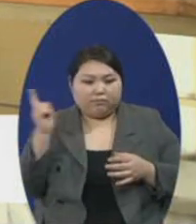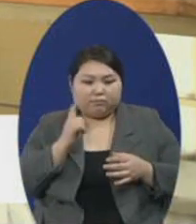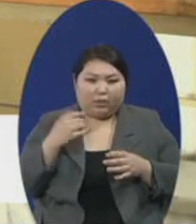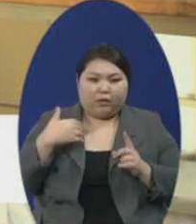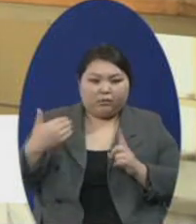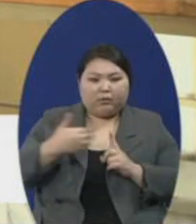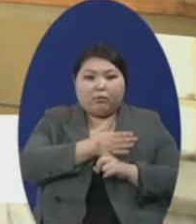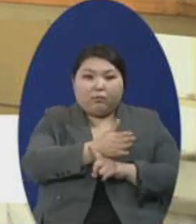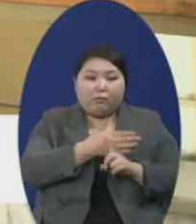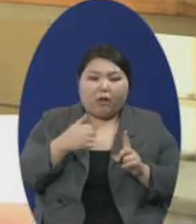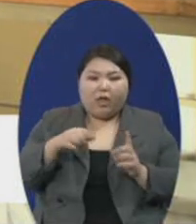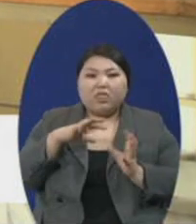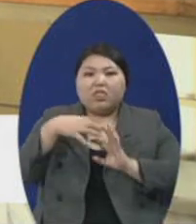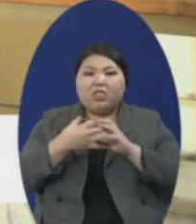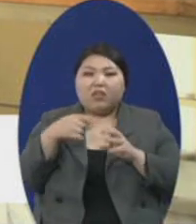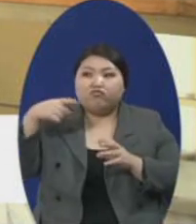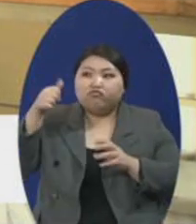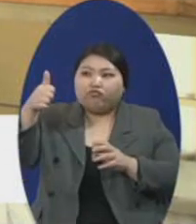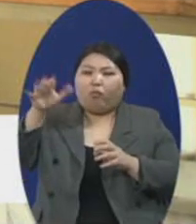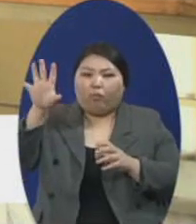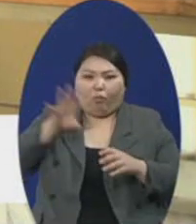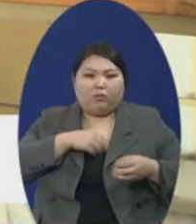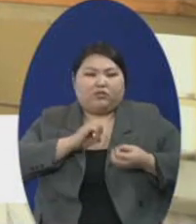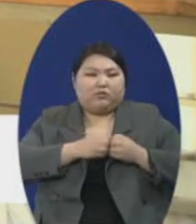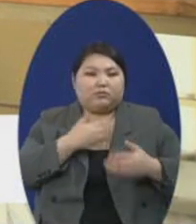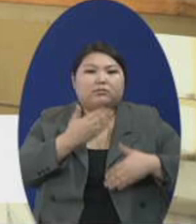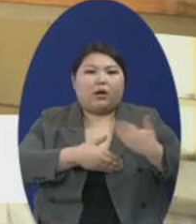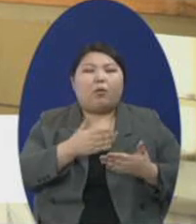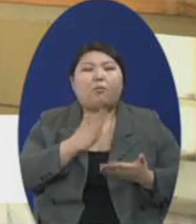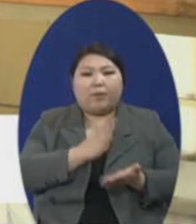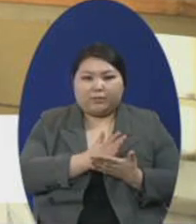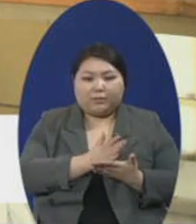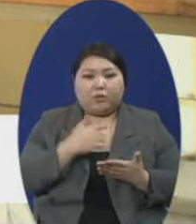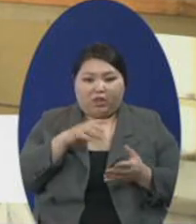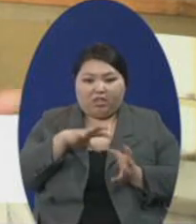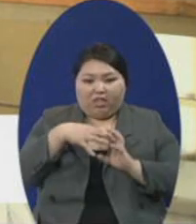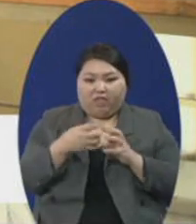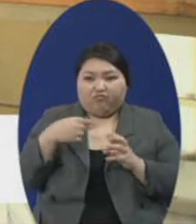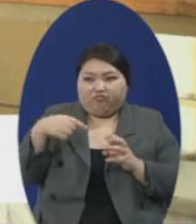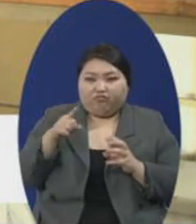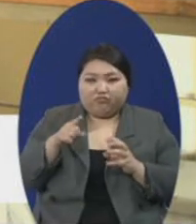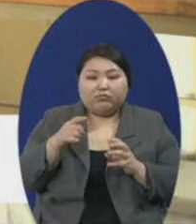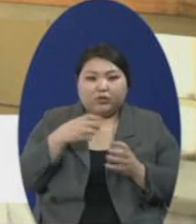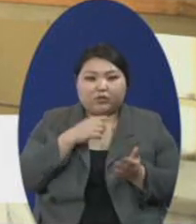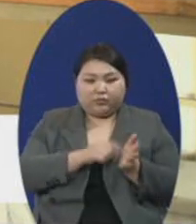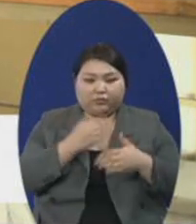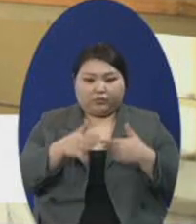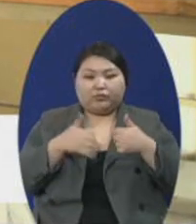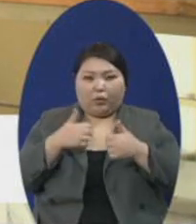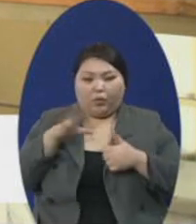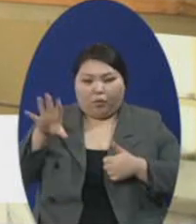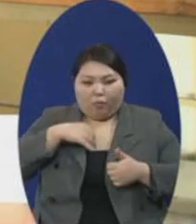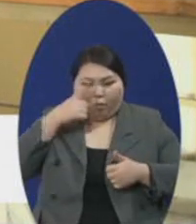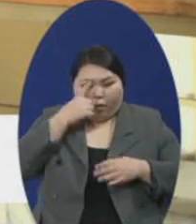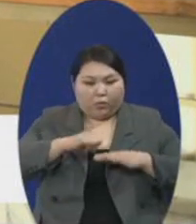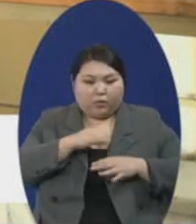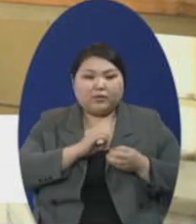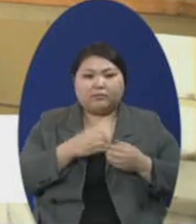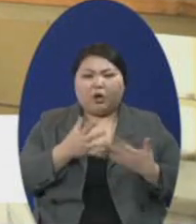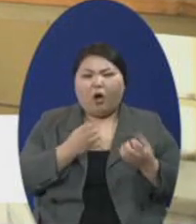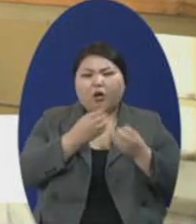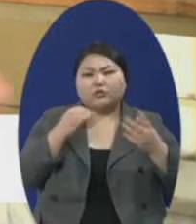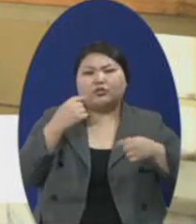дэлхийн жишгрүүл одоо бид явж байна гэсэн. Явахын багц энэ дэлхийн хэрэгжүүлж байна тийм их олон жил